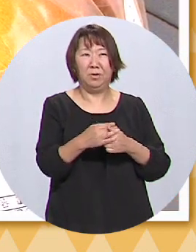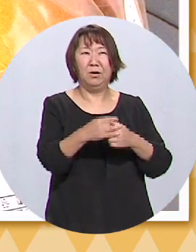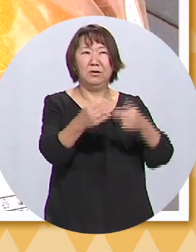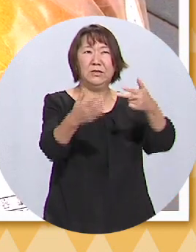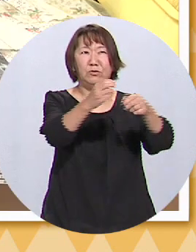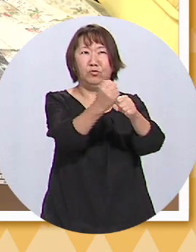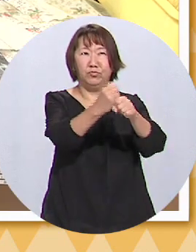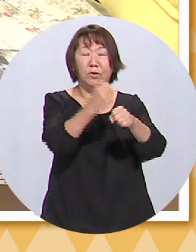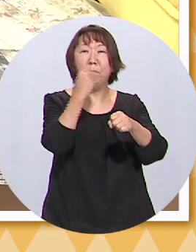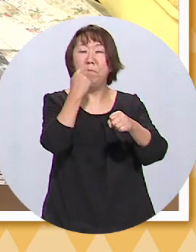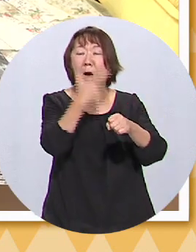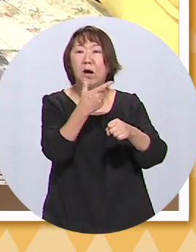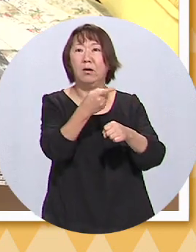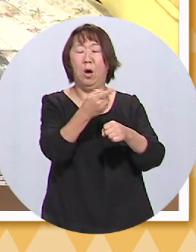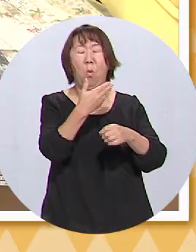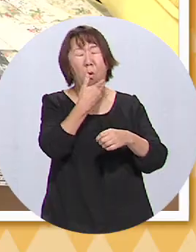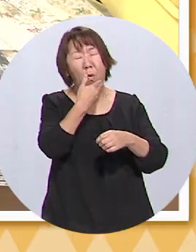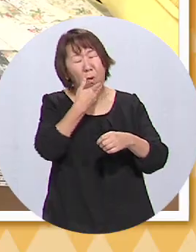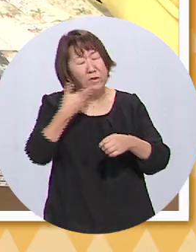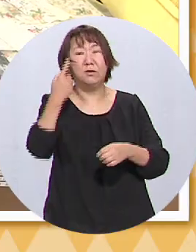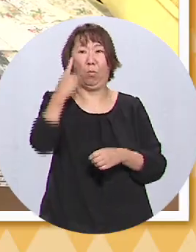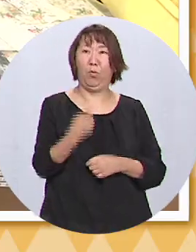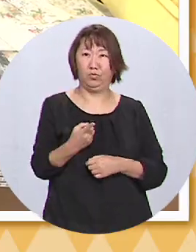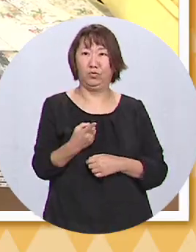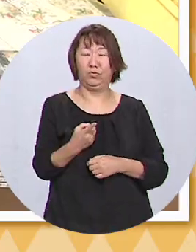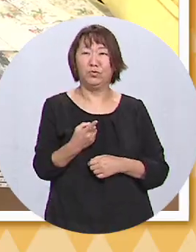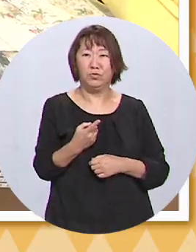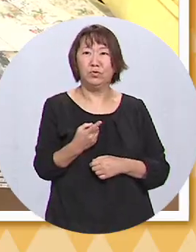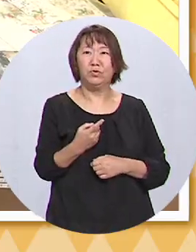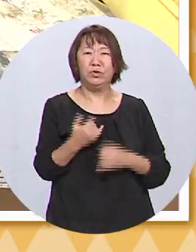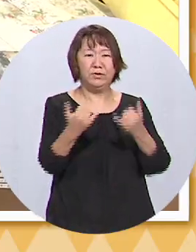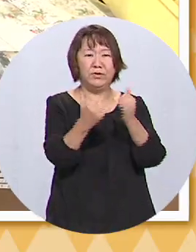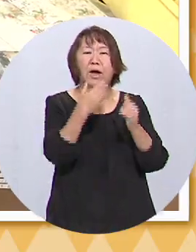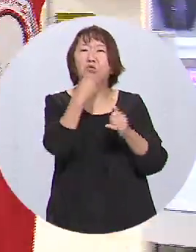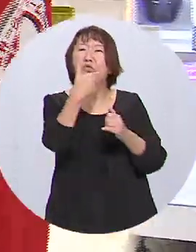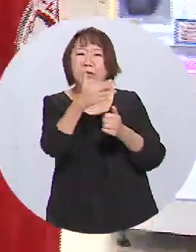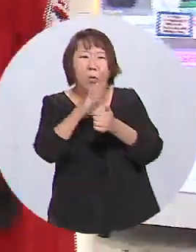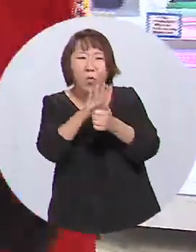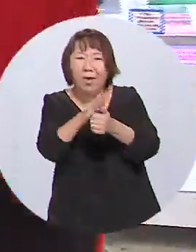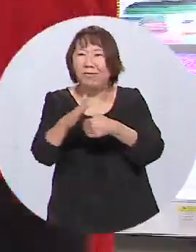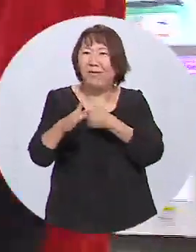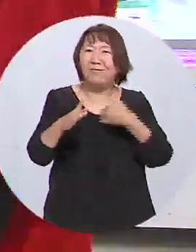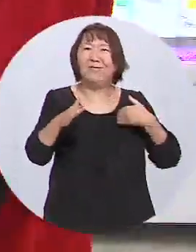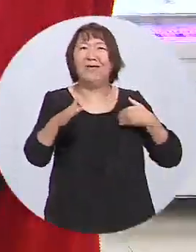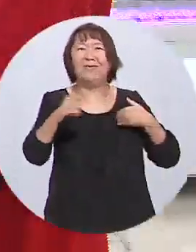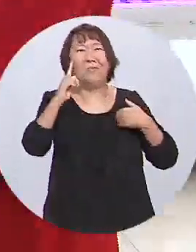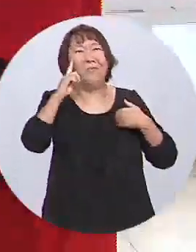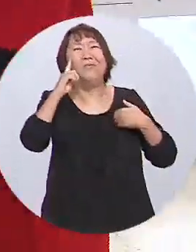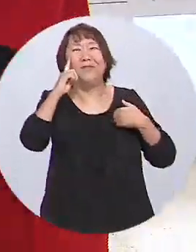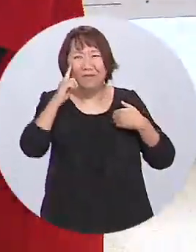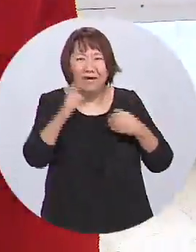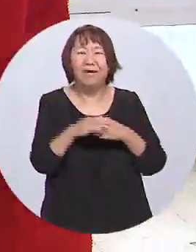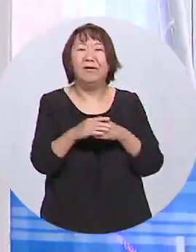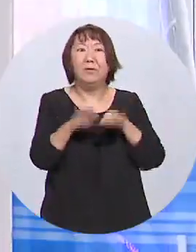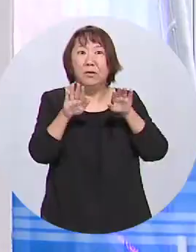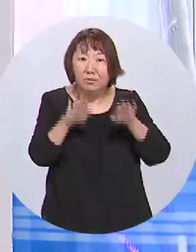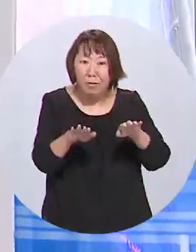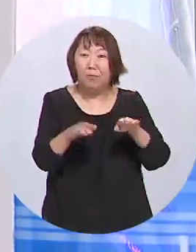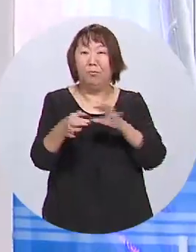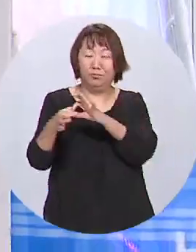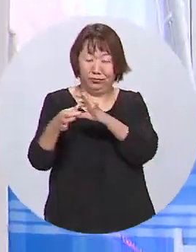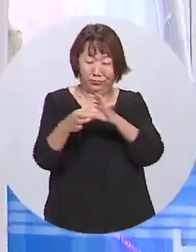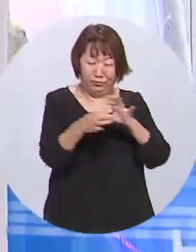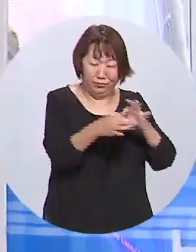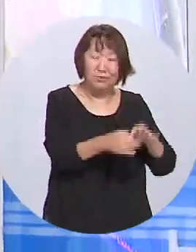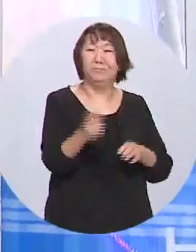が作られるパンがよっぽど美味しかったんだと思うんですね。社会福祉に、ね、貢献できたらと、それをどんどんどんどん伸ばしていったのが今現在でも